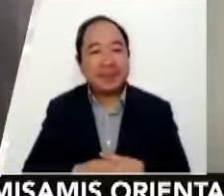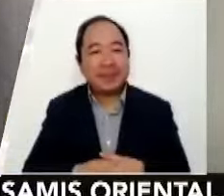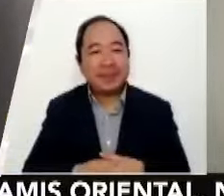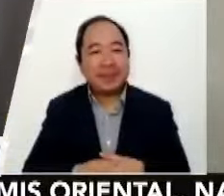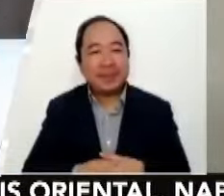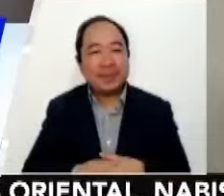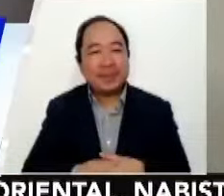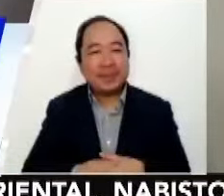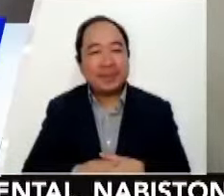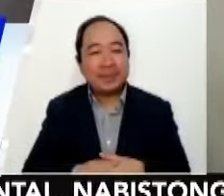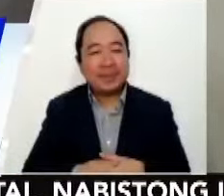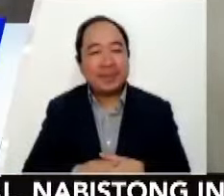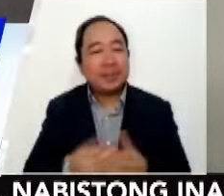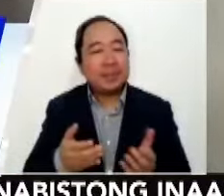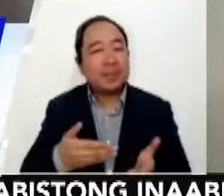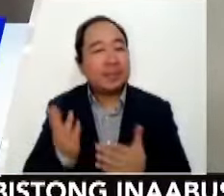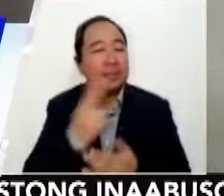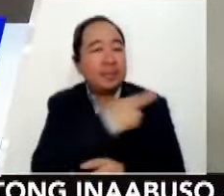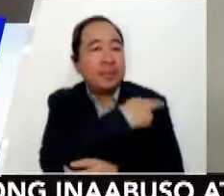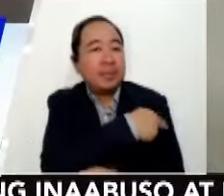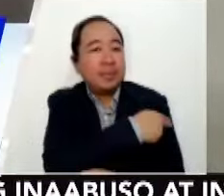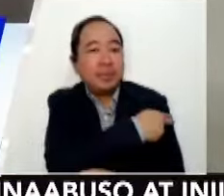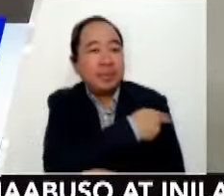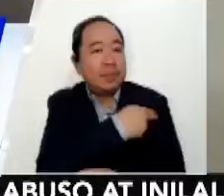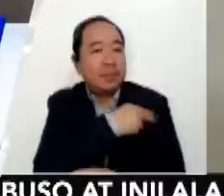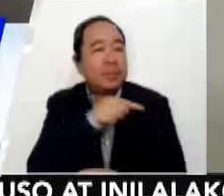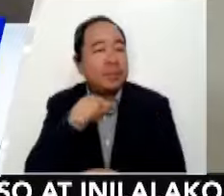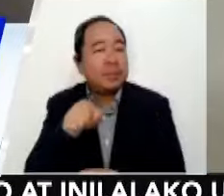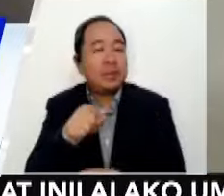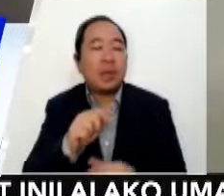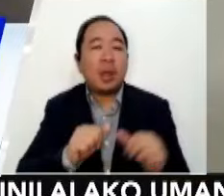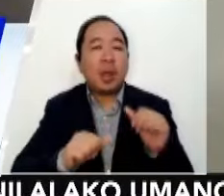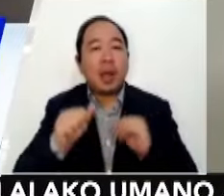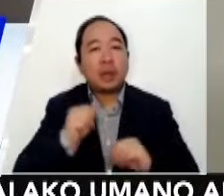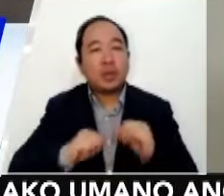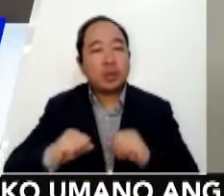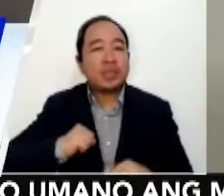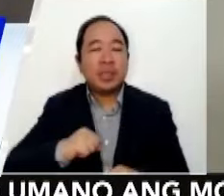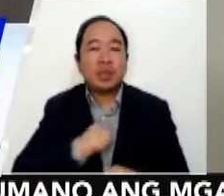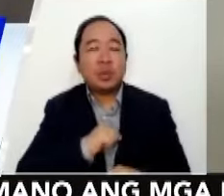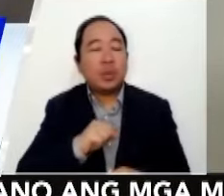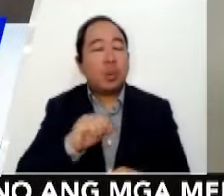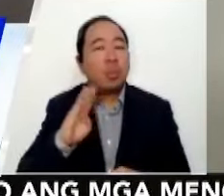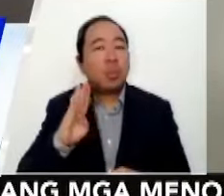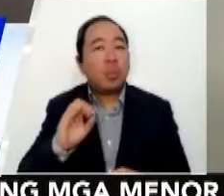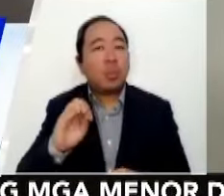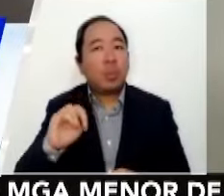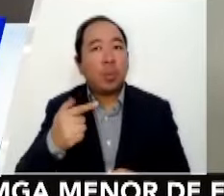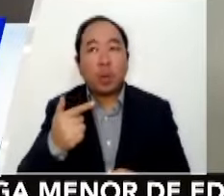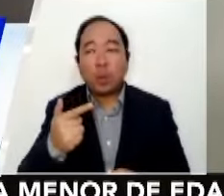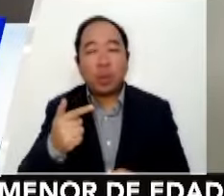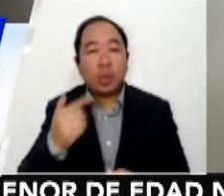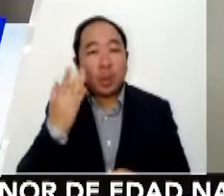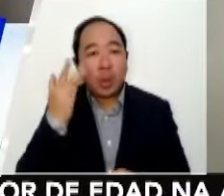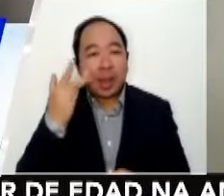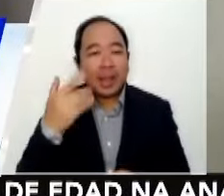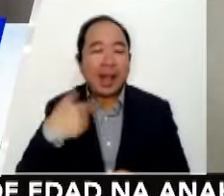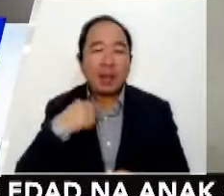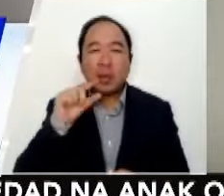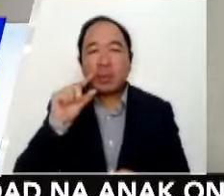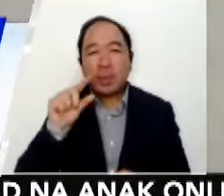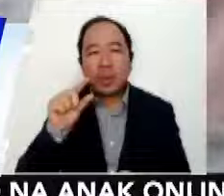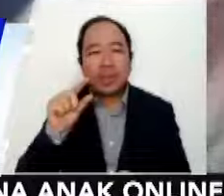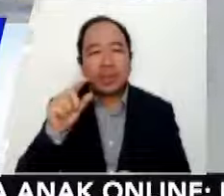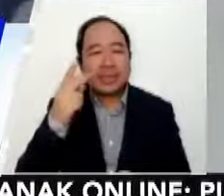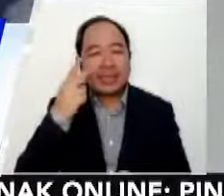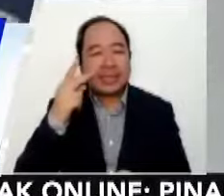No-ospital ang walang matigas na pulis sa matinik na Mrs. Star Senator Bong Revilla Jr. Nagka-partial tear kasi sa kanyang